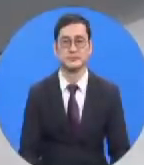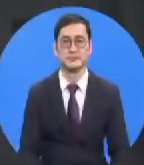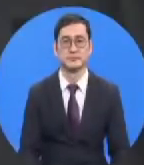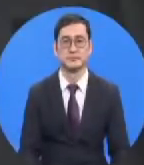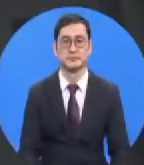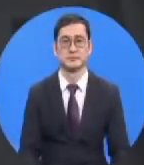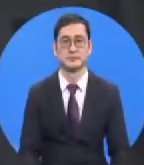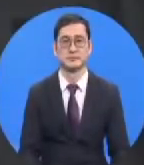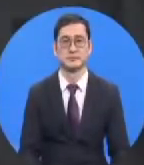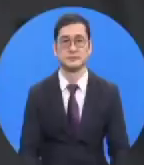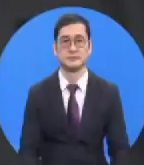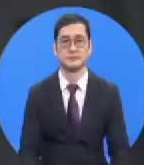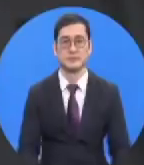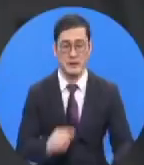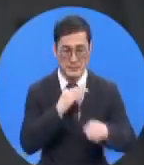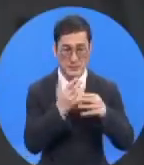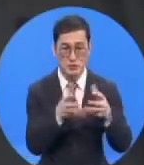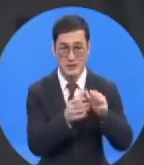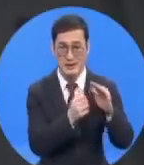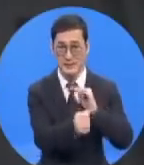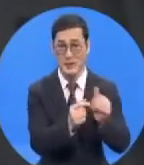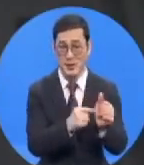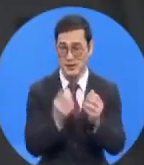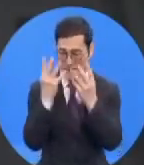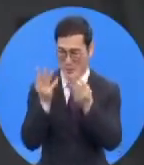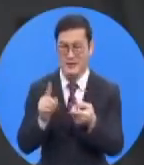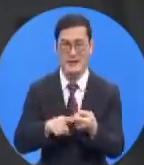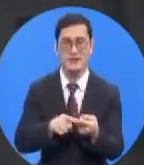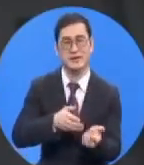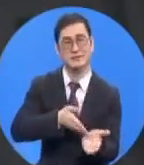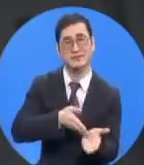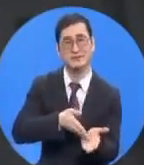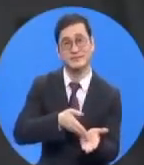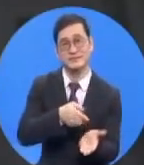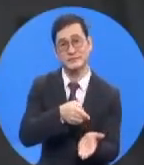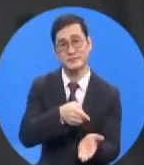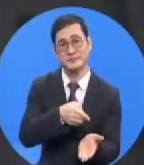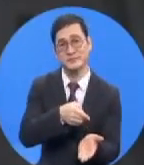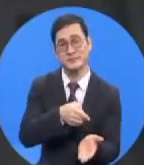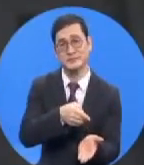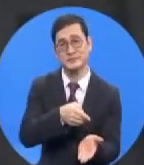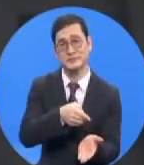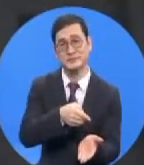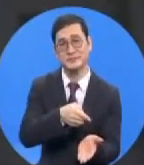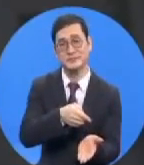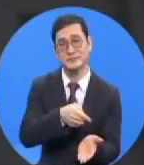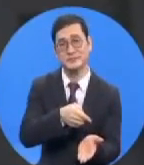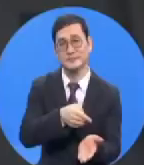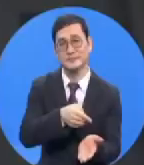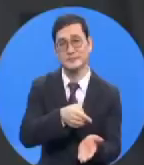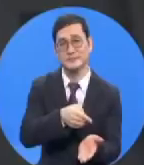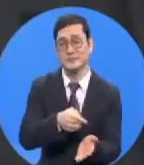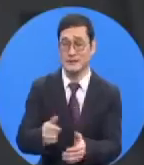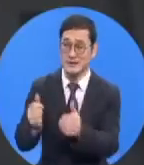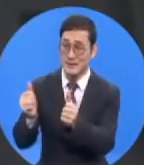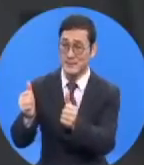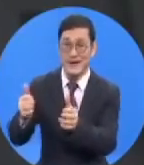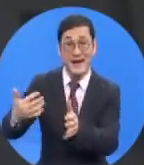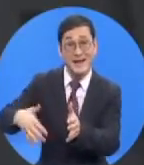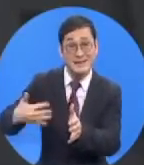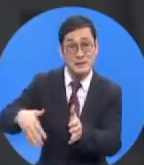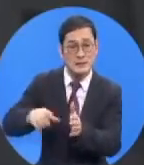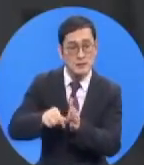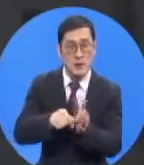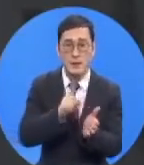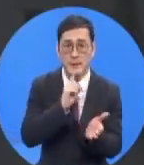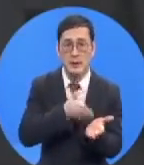대표가 사면론을 꺼내면서 논란이 많이 되기도 했지만 아직까지 그 당시만 해도 이 박근혜 대통령의 선고가 나기